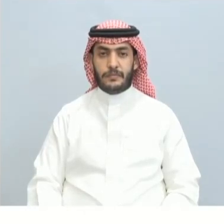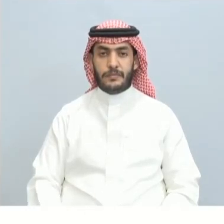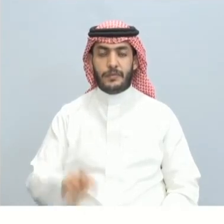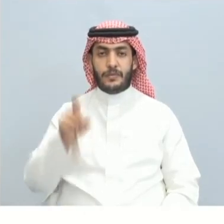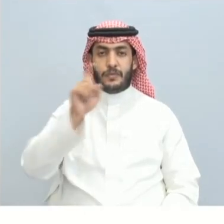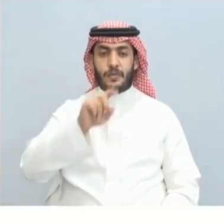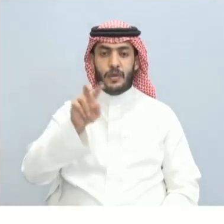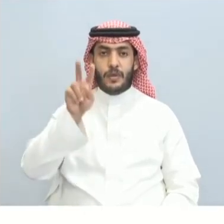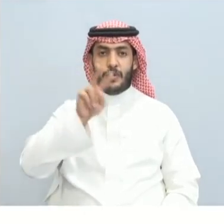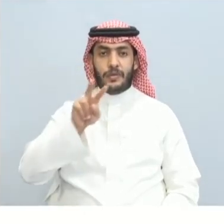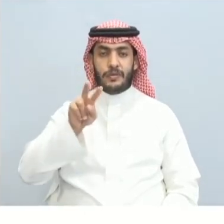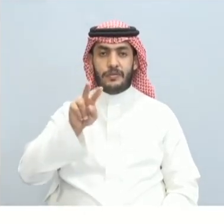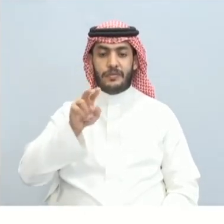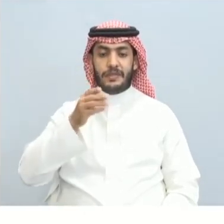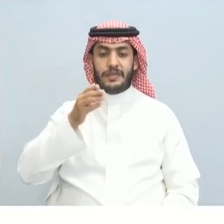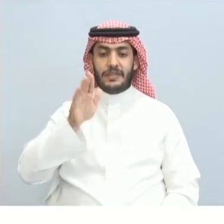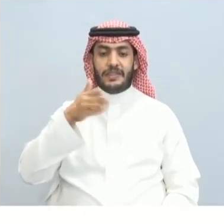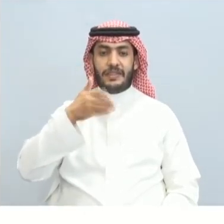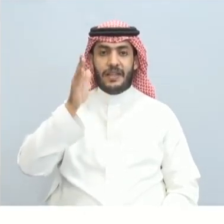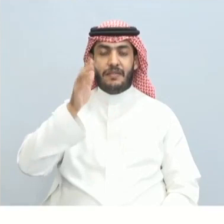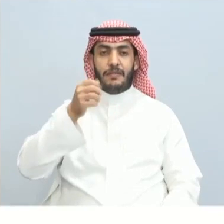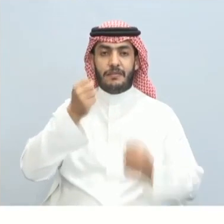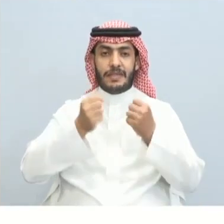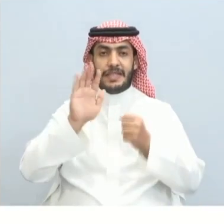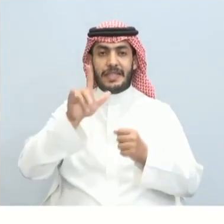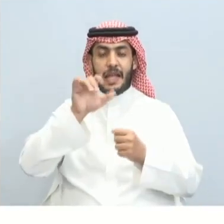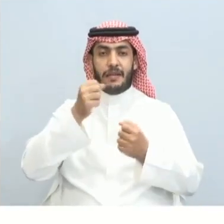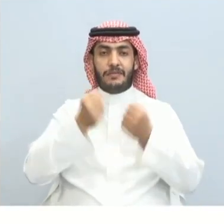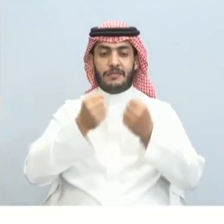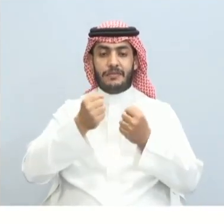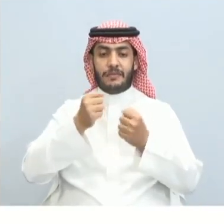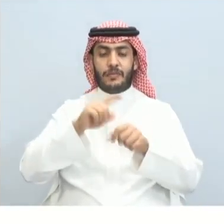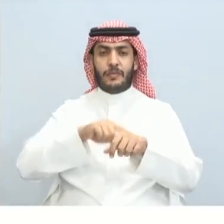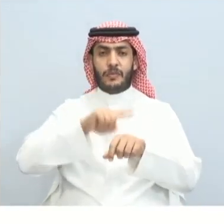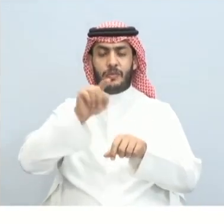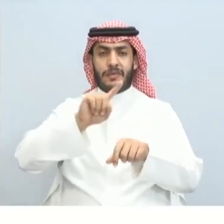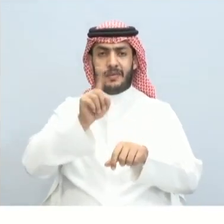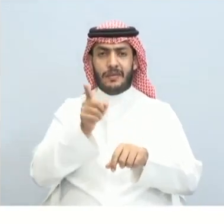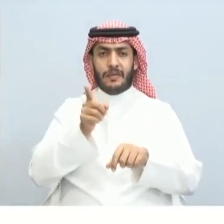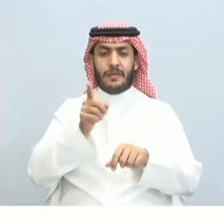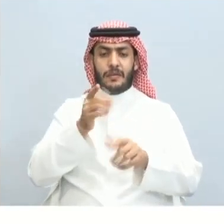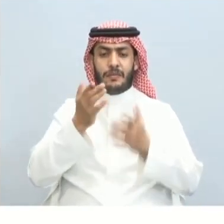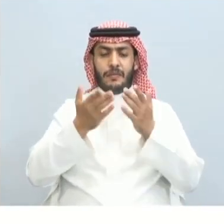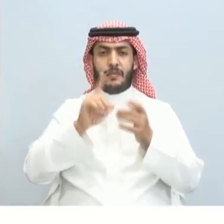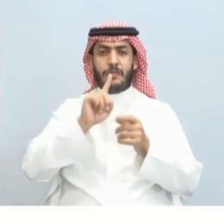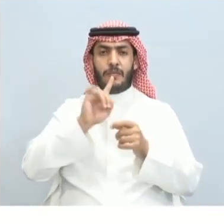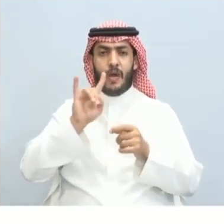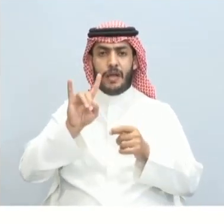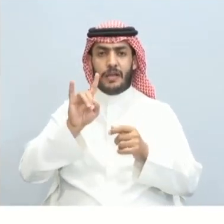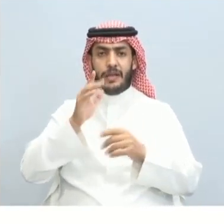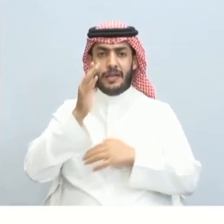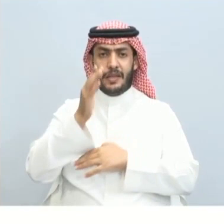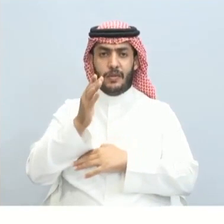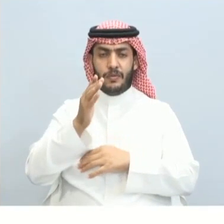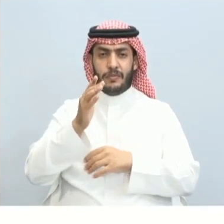السؤال 22 سفر قاد سالم سيارته عده ساعات بسرعه معدلها 110 كيلو